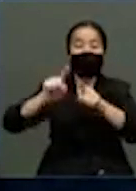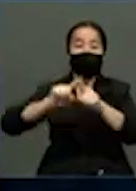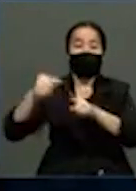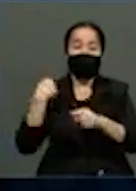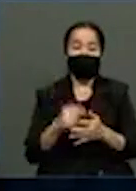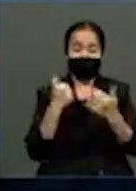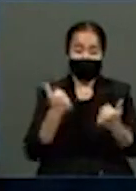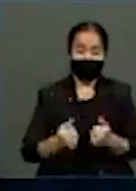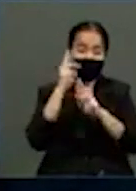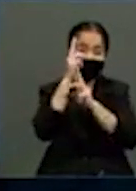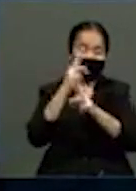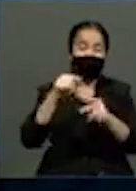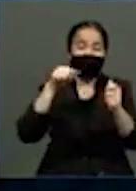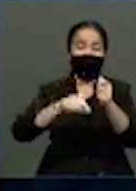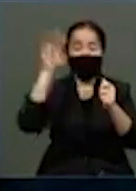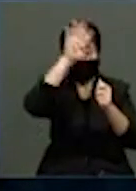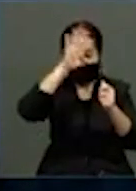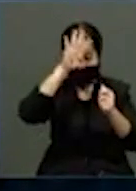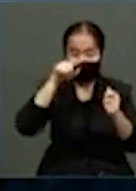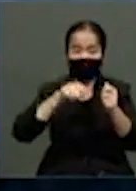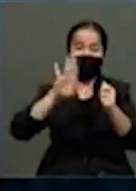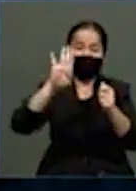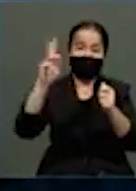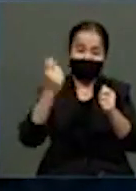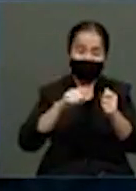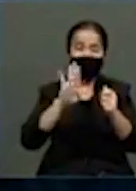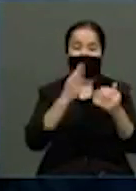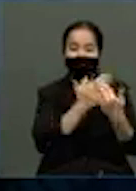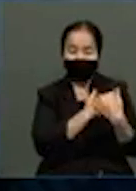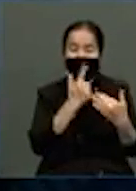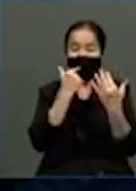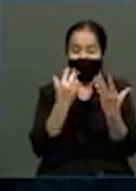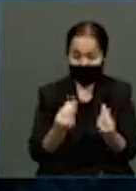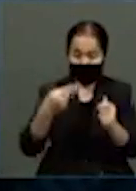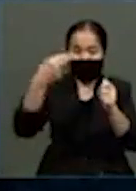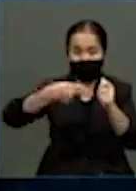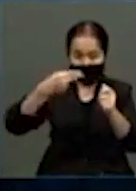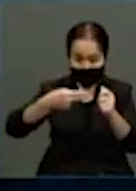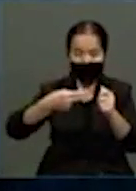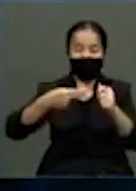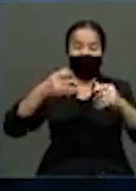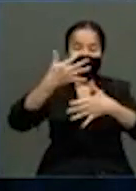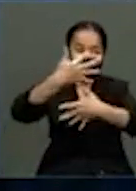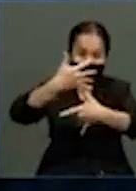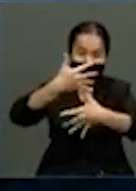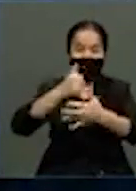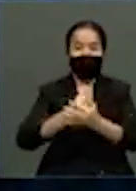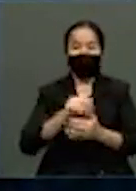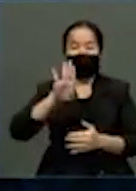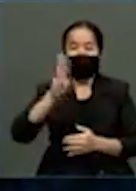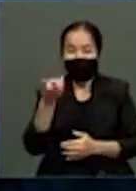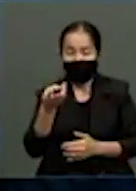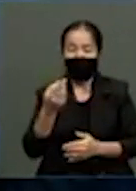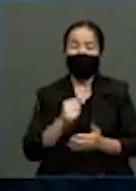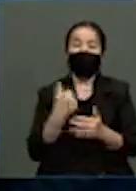เนี่ยมีบางกะปิคลองเตยดุสิตป้อมปราบบางรักดินแดงห้วยขวางสัมพันธวงศ์บางกอกน้อยราชเทวีบางซื่อ